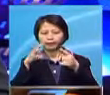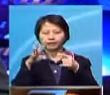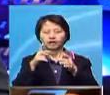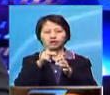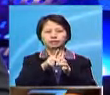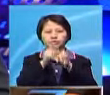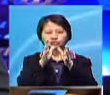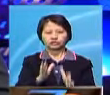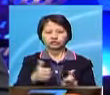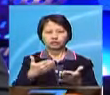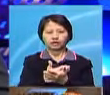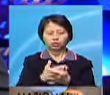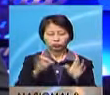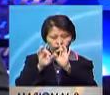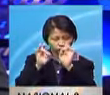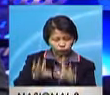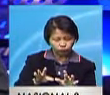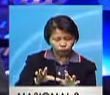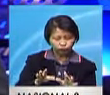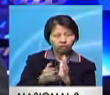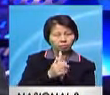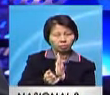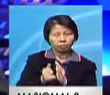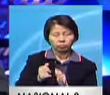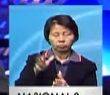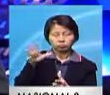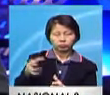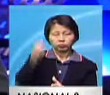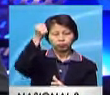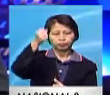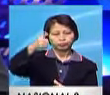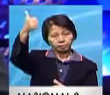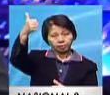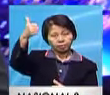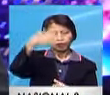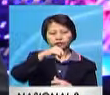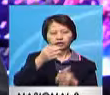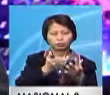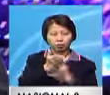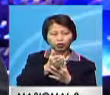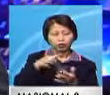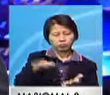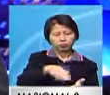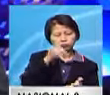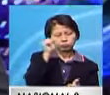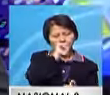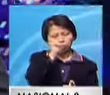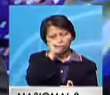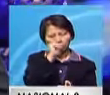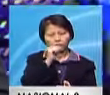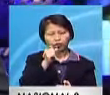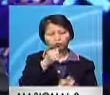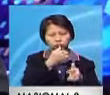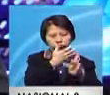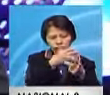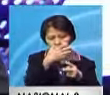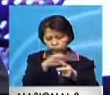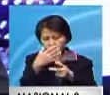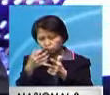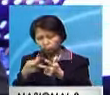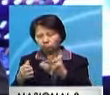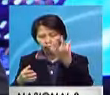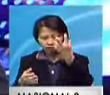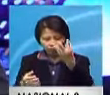baru berdasarkan uji bakat sebagai calon untuk bergelar juara. Dan selepas melalui konsert mingguan dan juga penyingkiran, kini tinggal